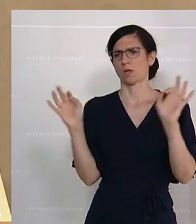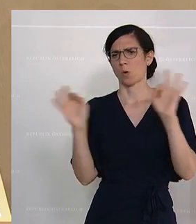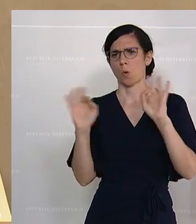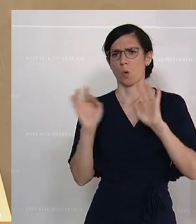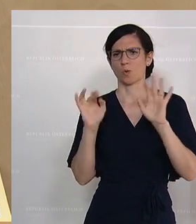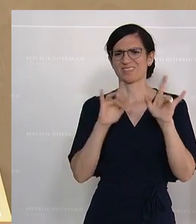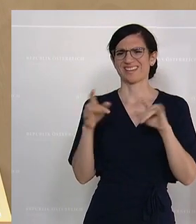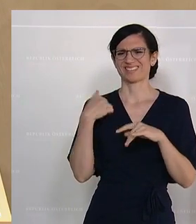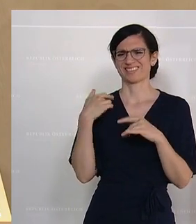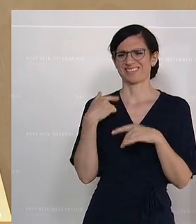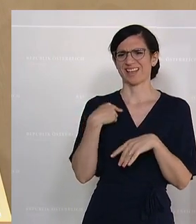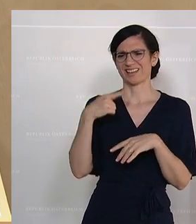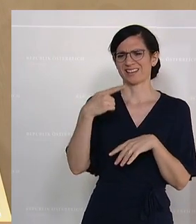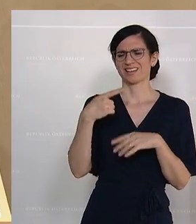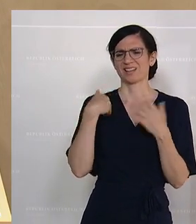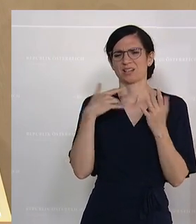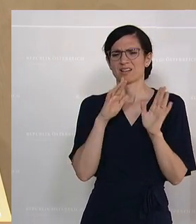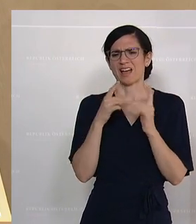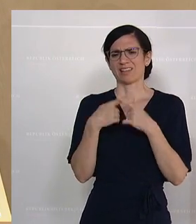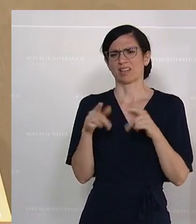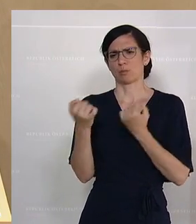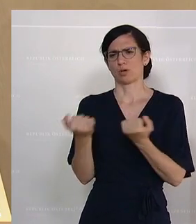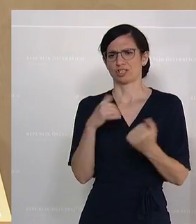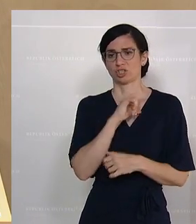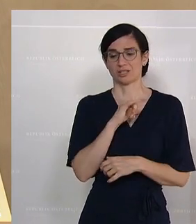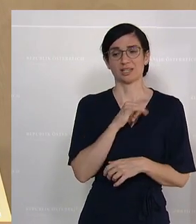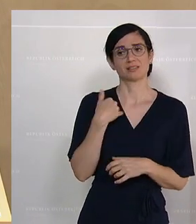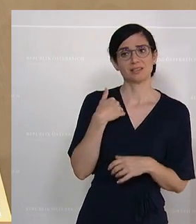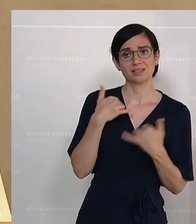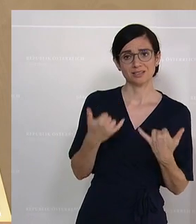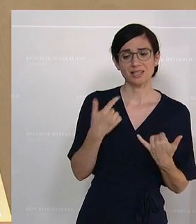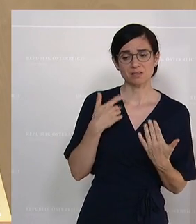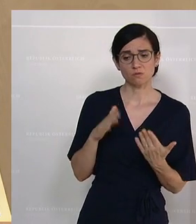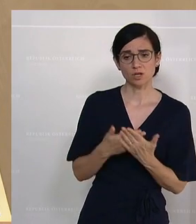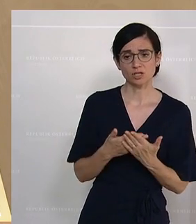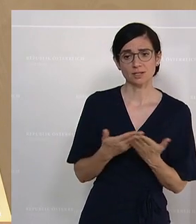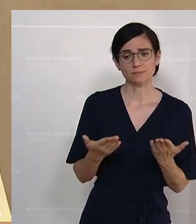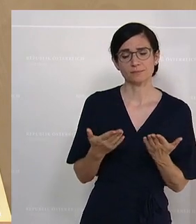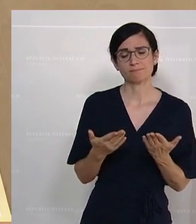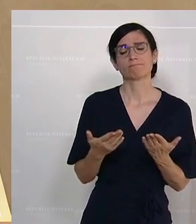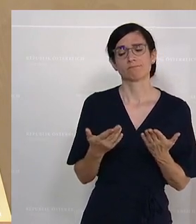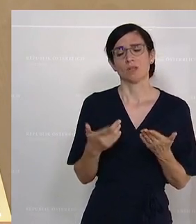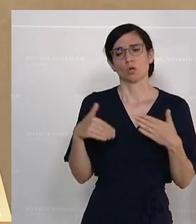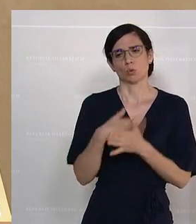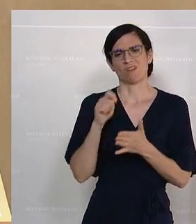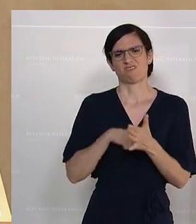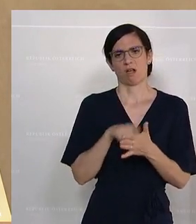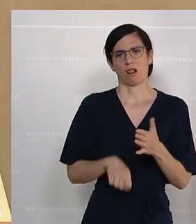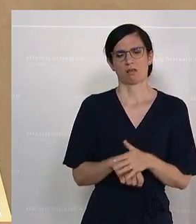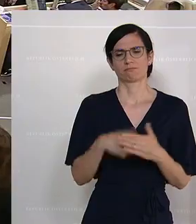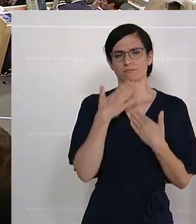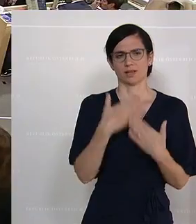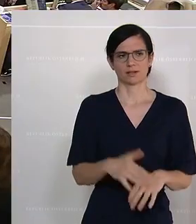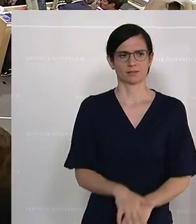geopolitischen interessen also ist würde ich vorschlagen machen sie den weg frei für neuwahlen danke dass er in